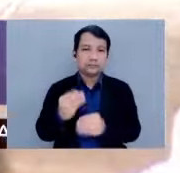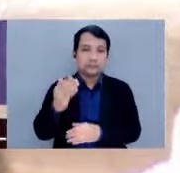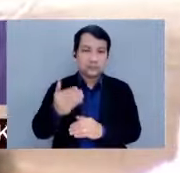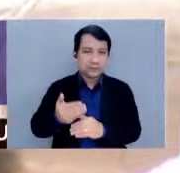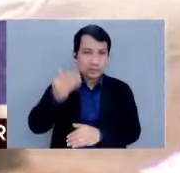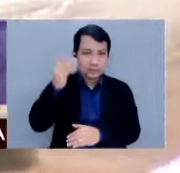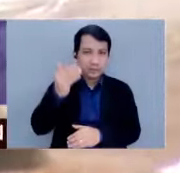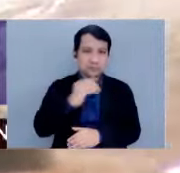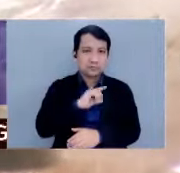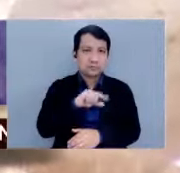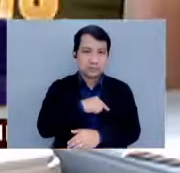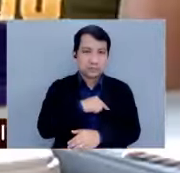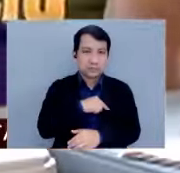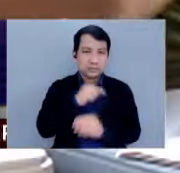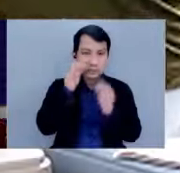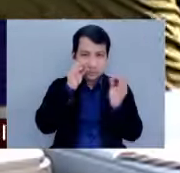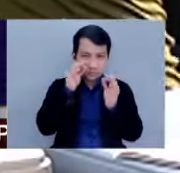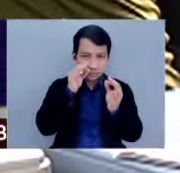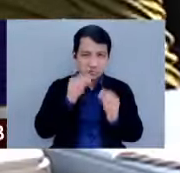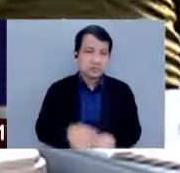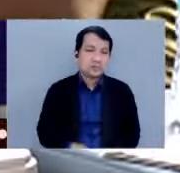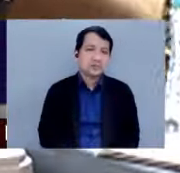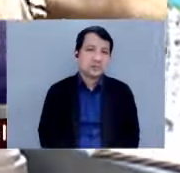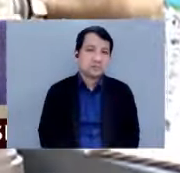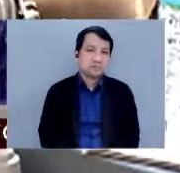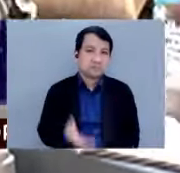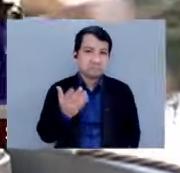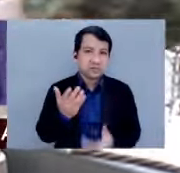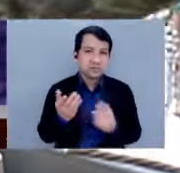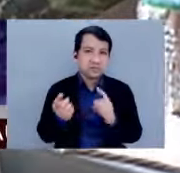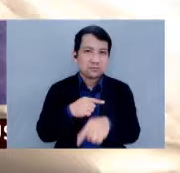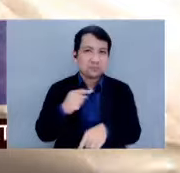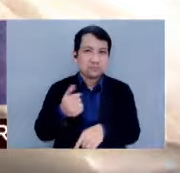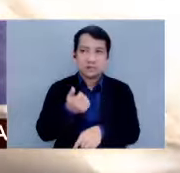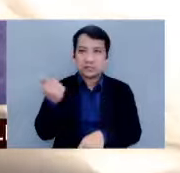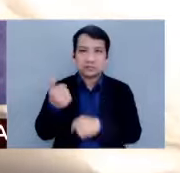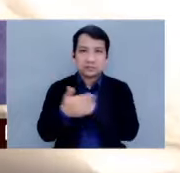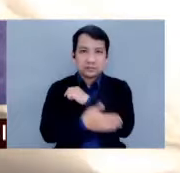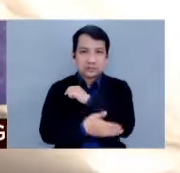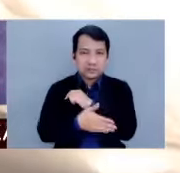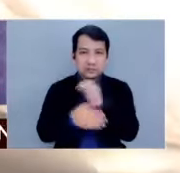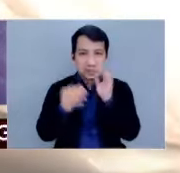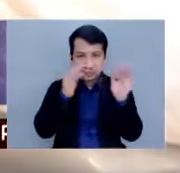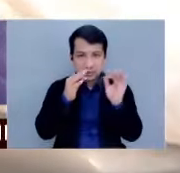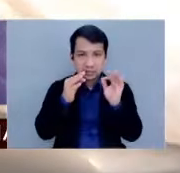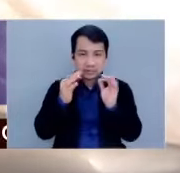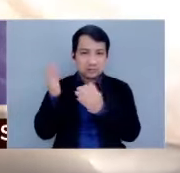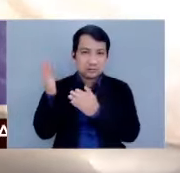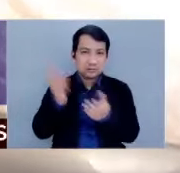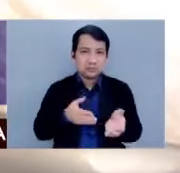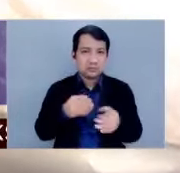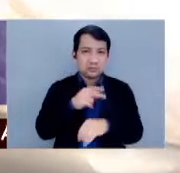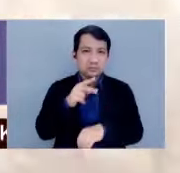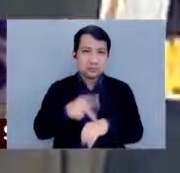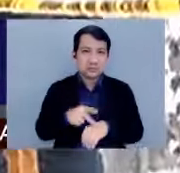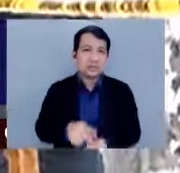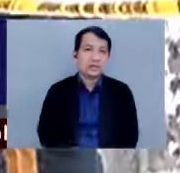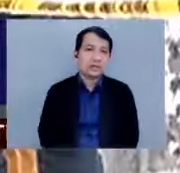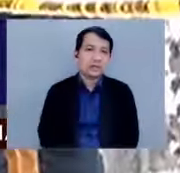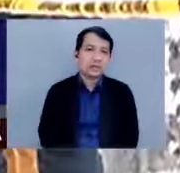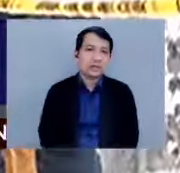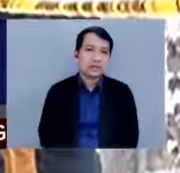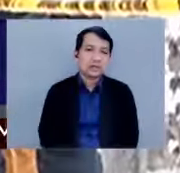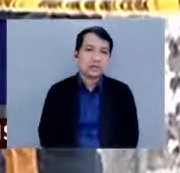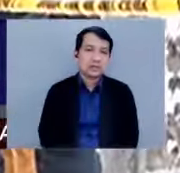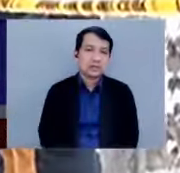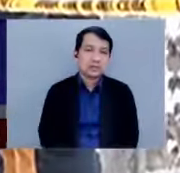mga nasabat na shabu. Posibleng galing ibang bansa ang mga droga at ipinuslit lang dito sa Pilipinas.